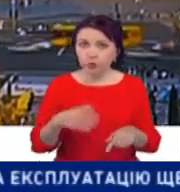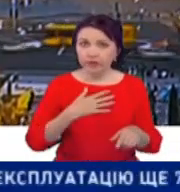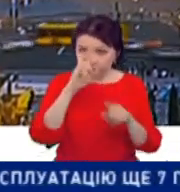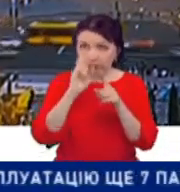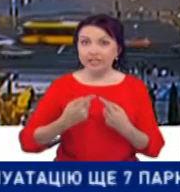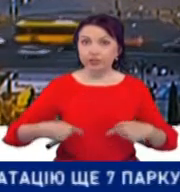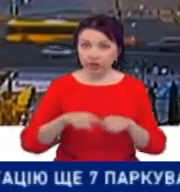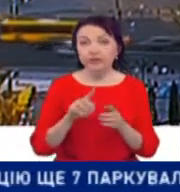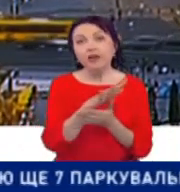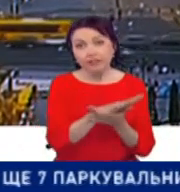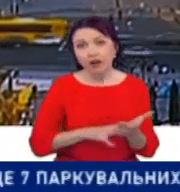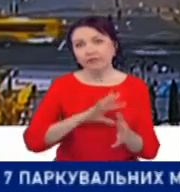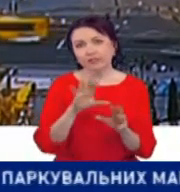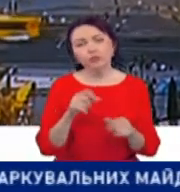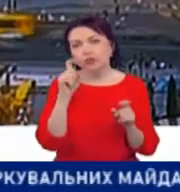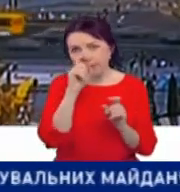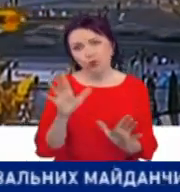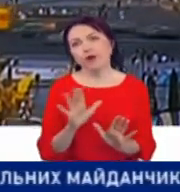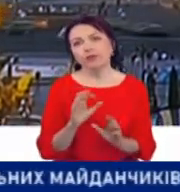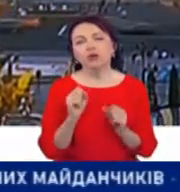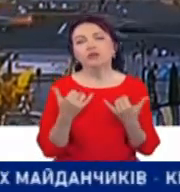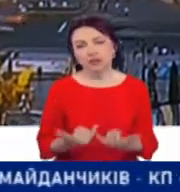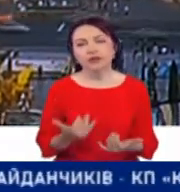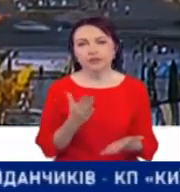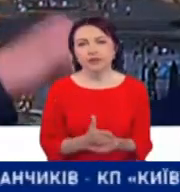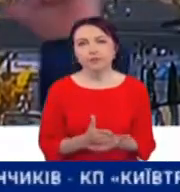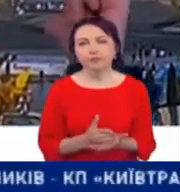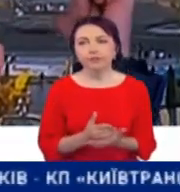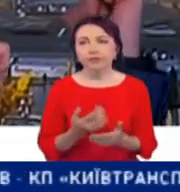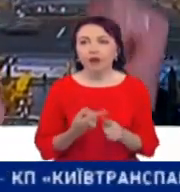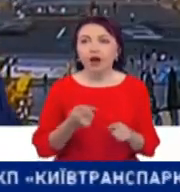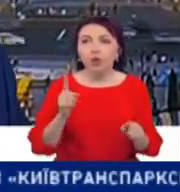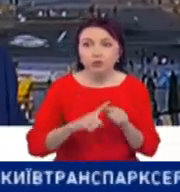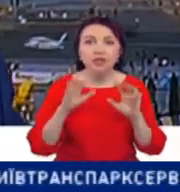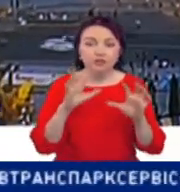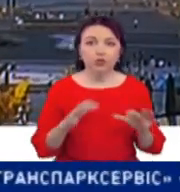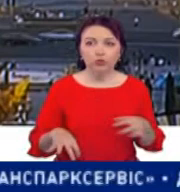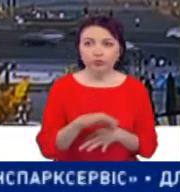державі, далі все буде не так погано, як зараз є. А оце